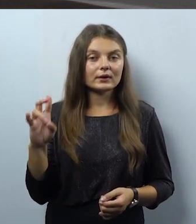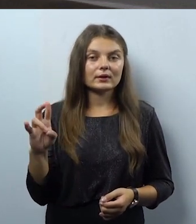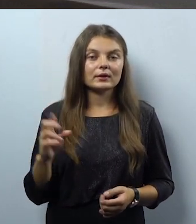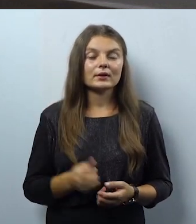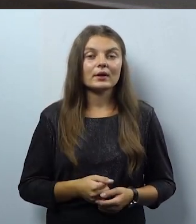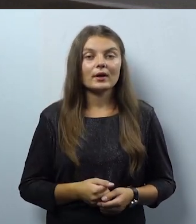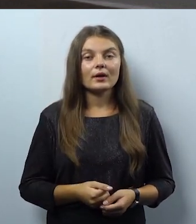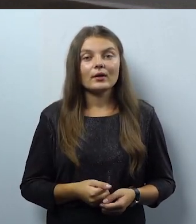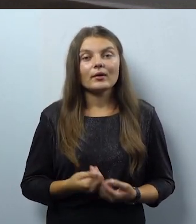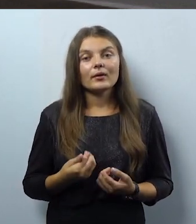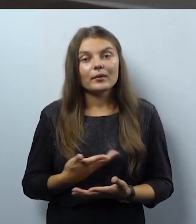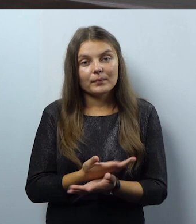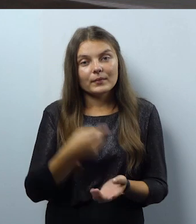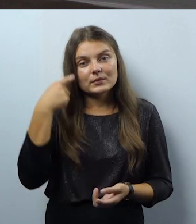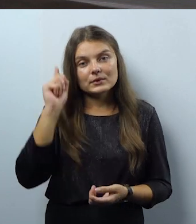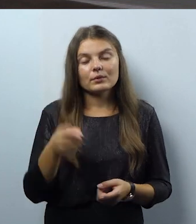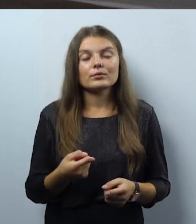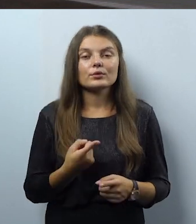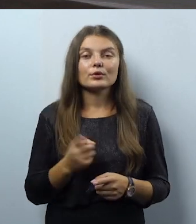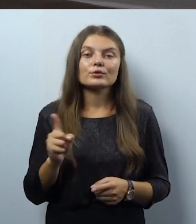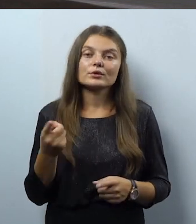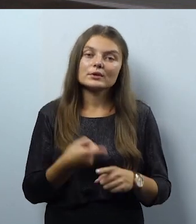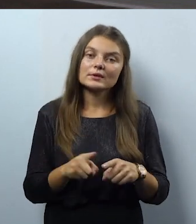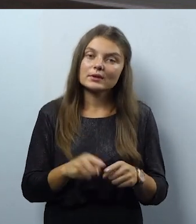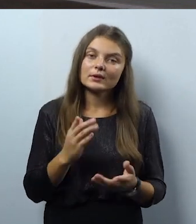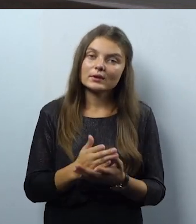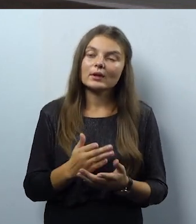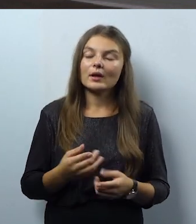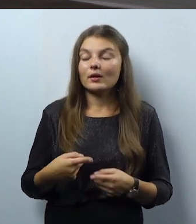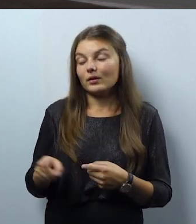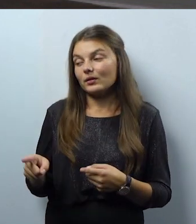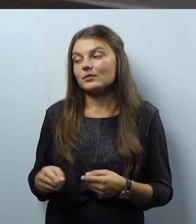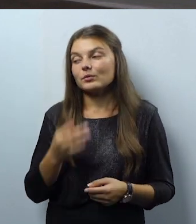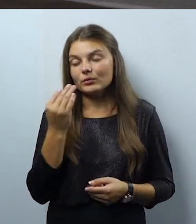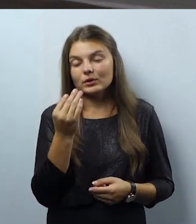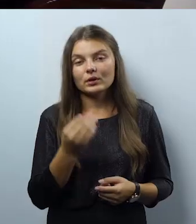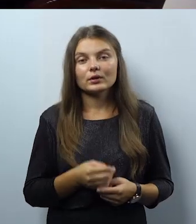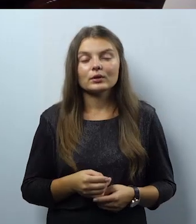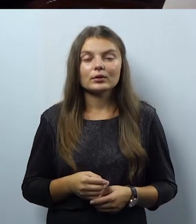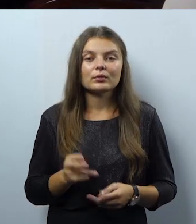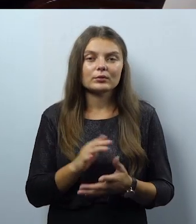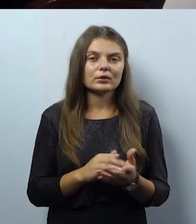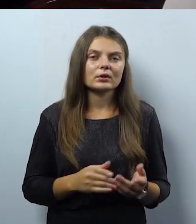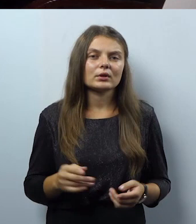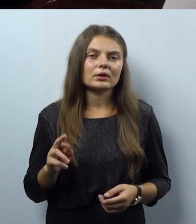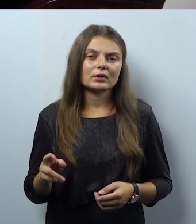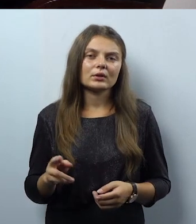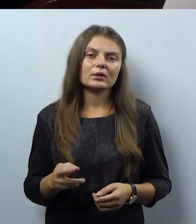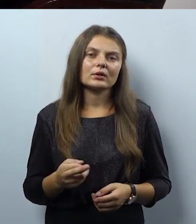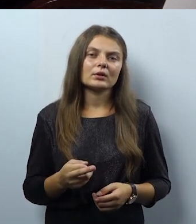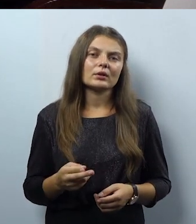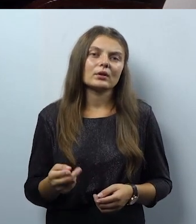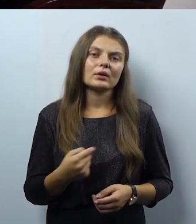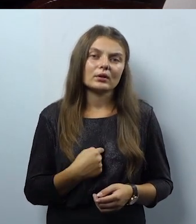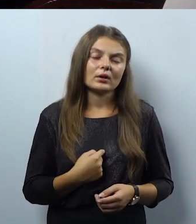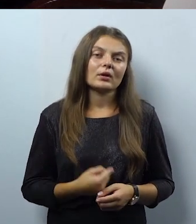зовсім вже інший рівень надання медичних послуг, але тим не менше, чи ці реформи продовжуються? Але я хочу два слова. Прошу. У нас первинка,